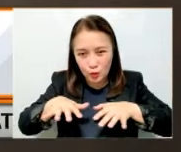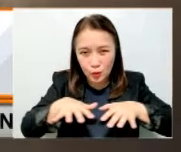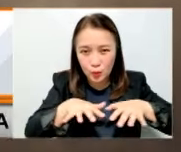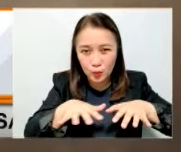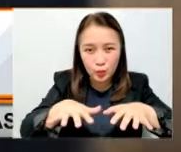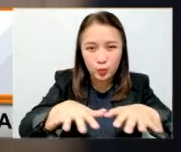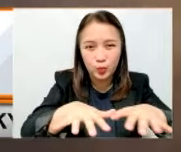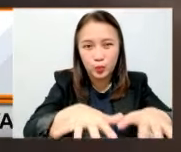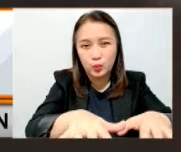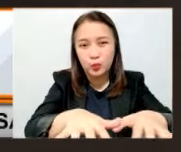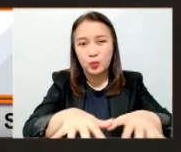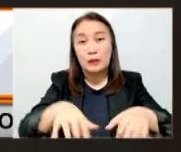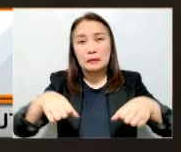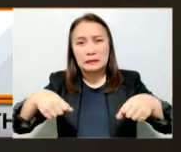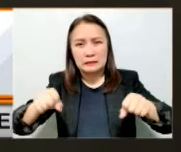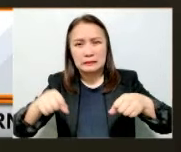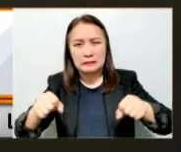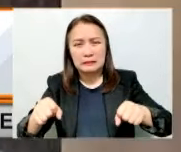baha.